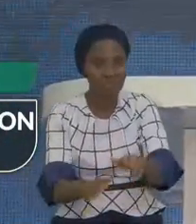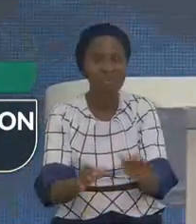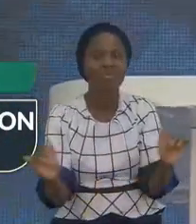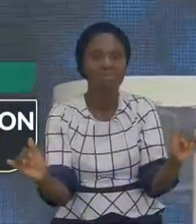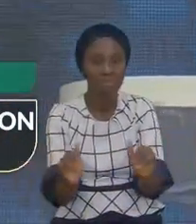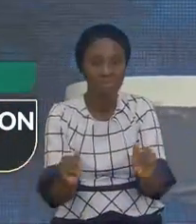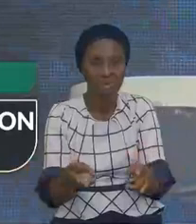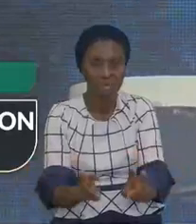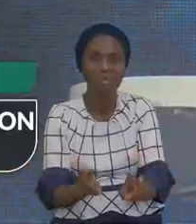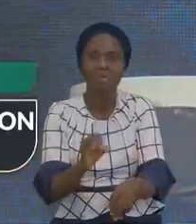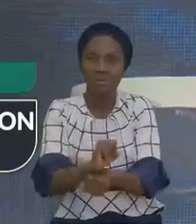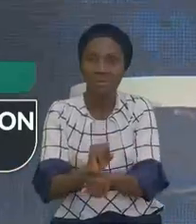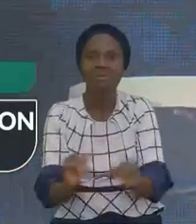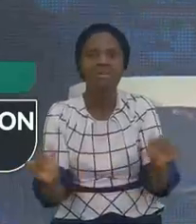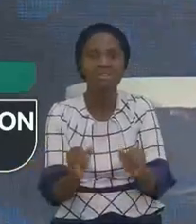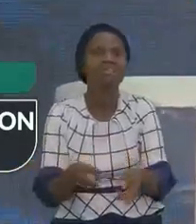Toutes les années de